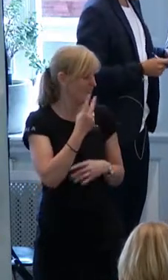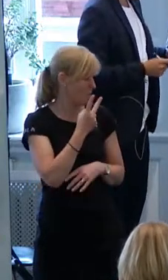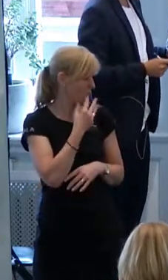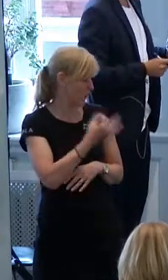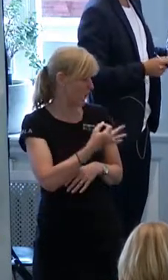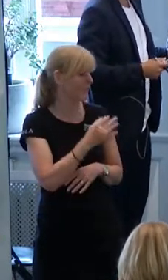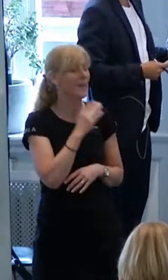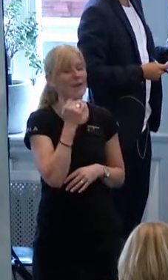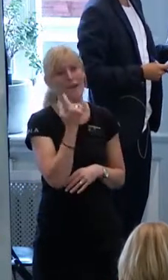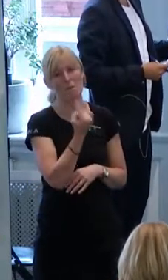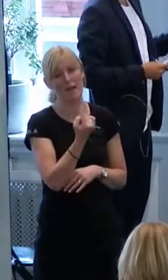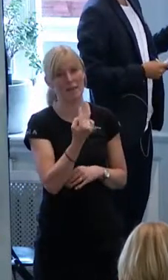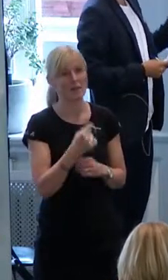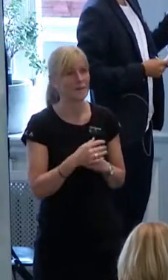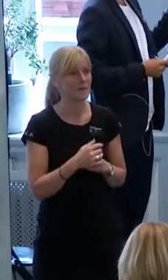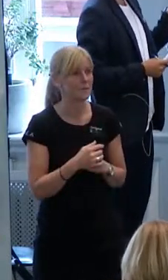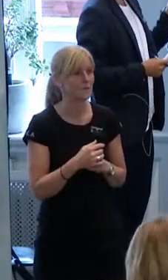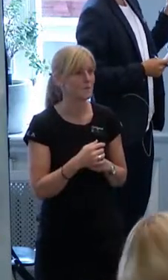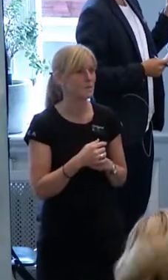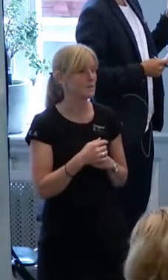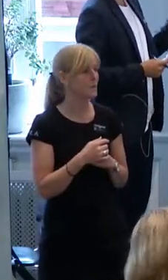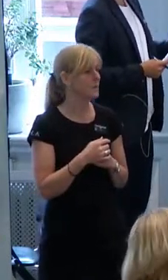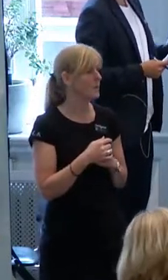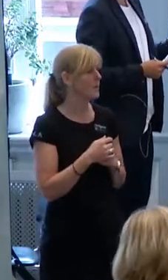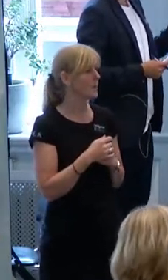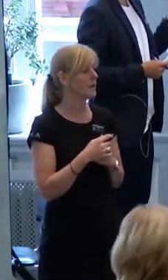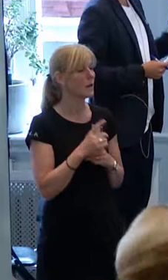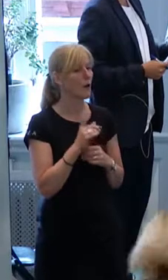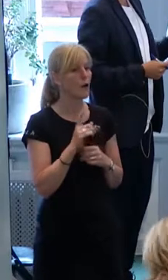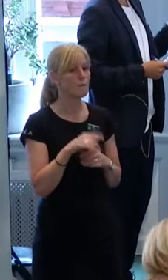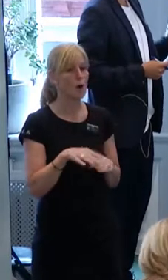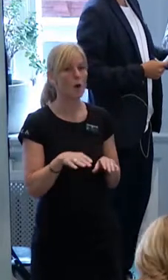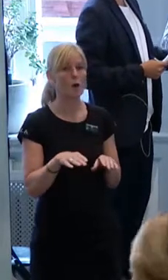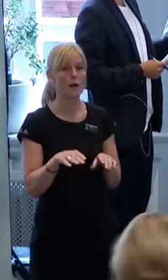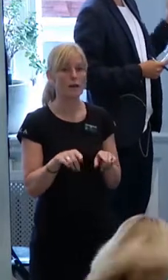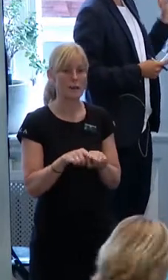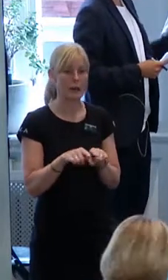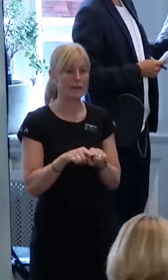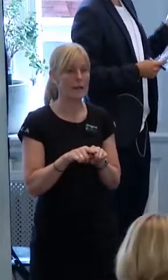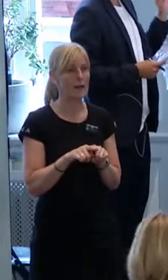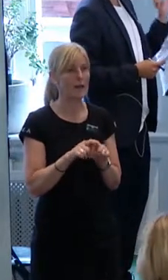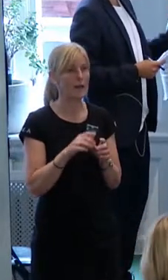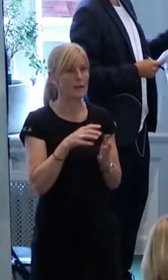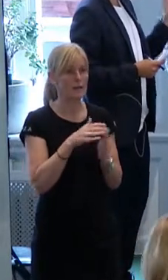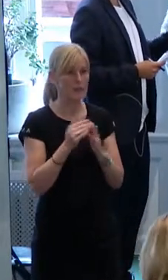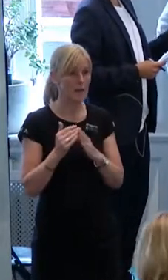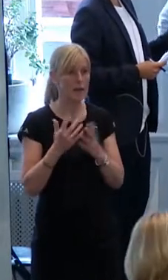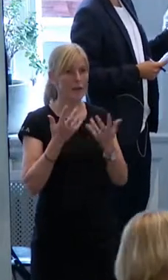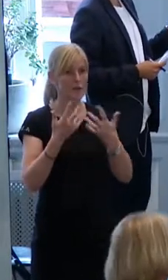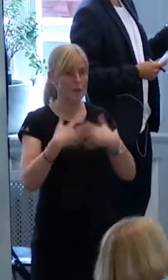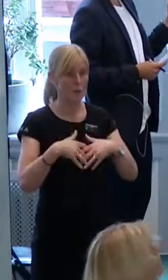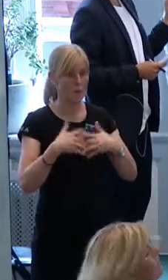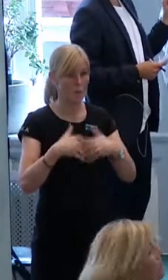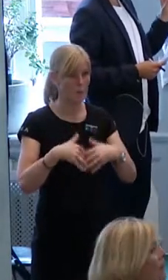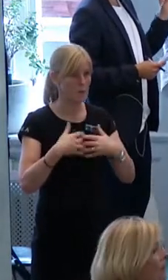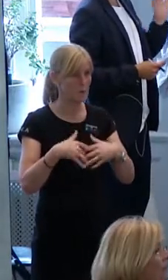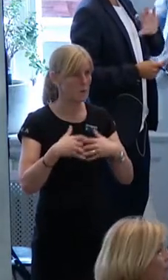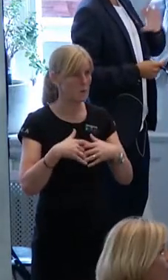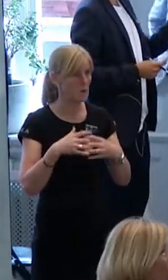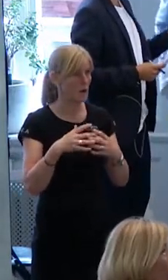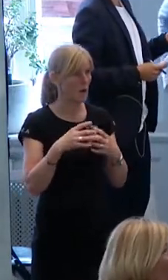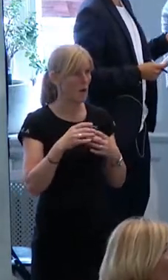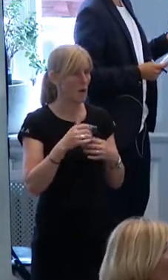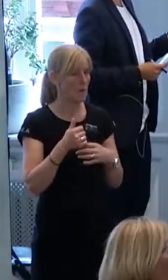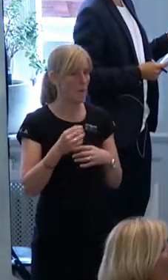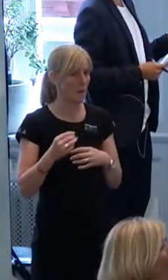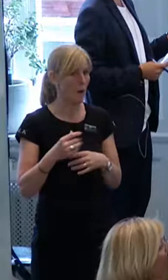Nej, en fråga. Det här med förtätade städer, funktionsblandade, gröna, hållbara. Det är